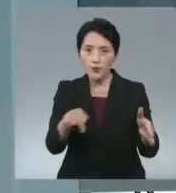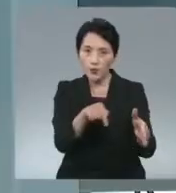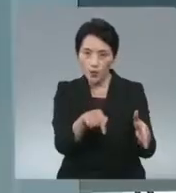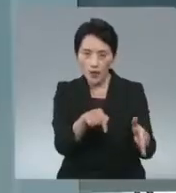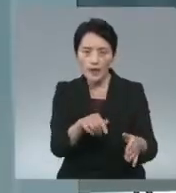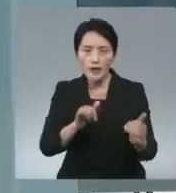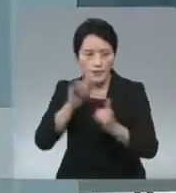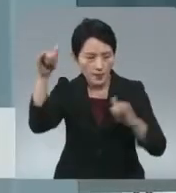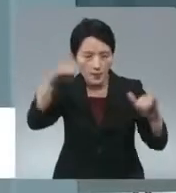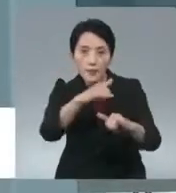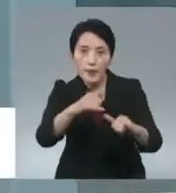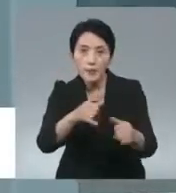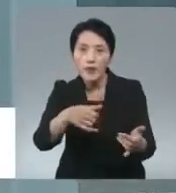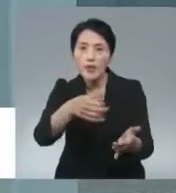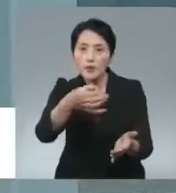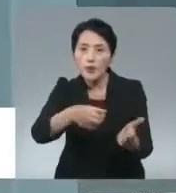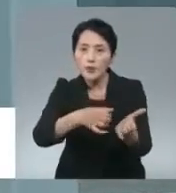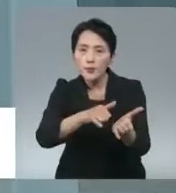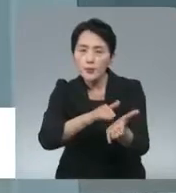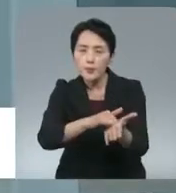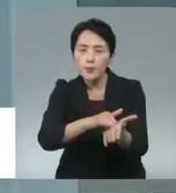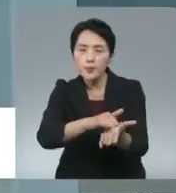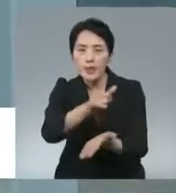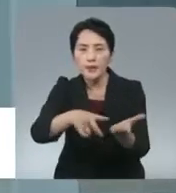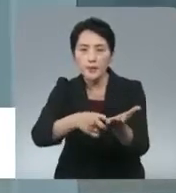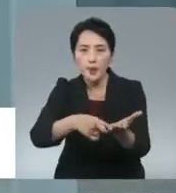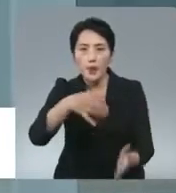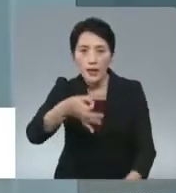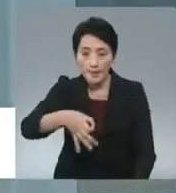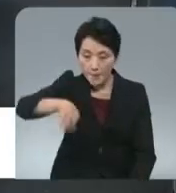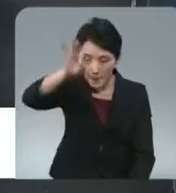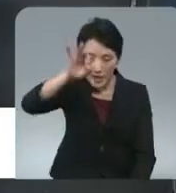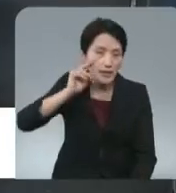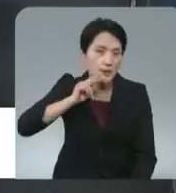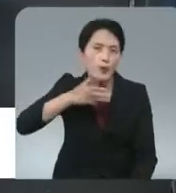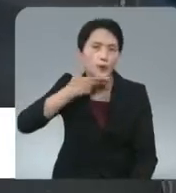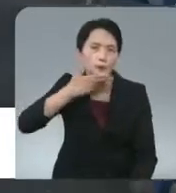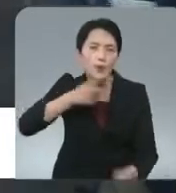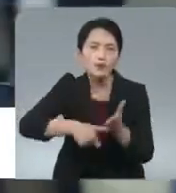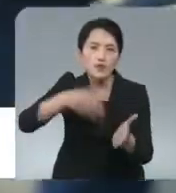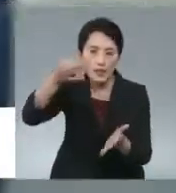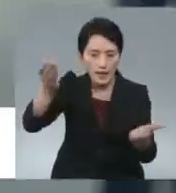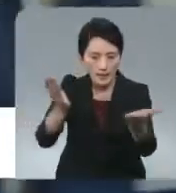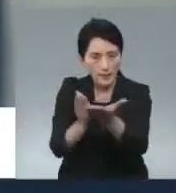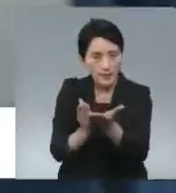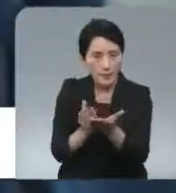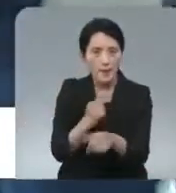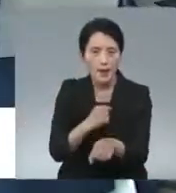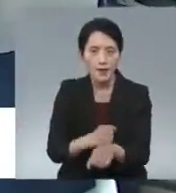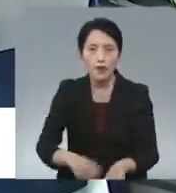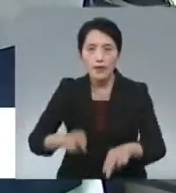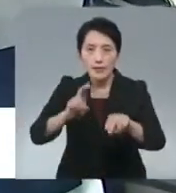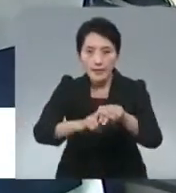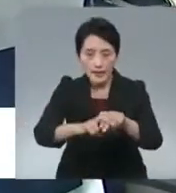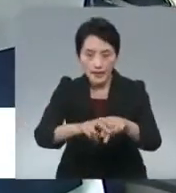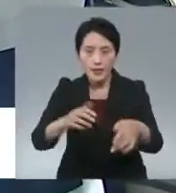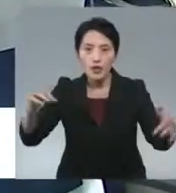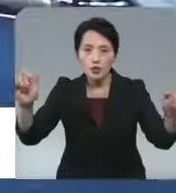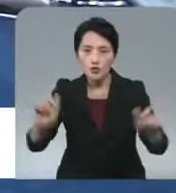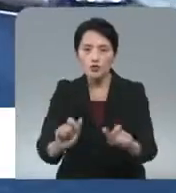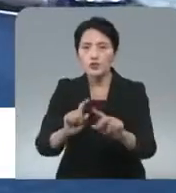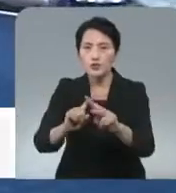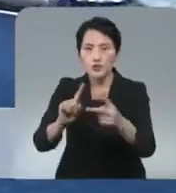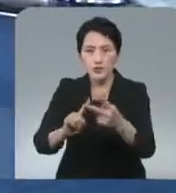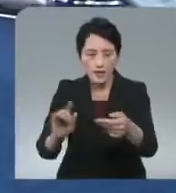新規の航空会社が参入したり従来の航空会社が路線を拡大したりする場合両社の